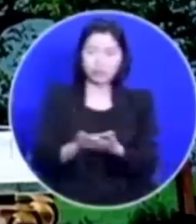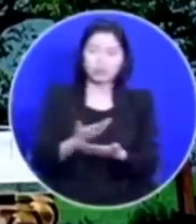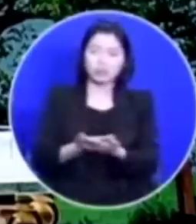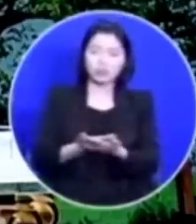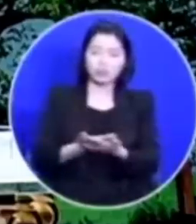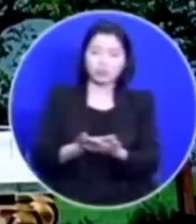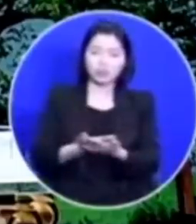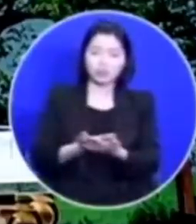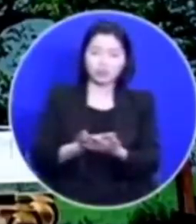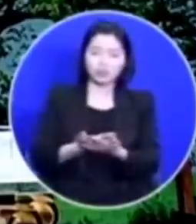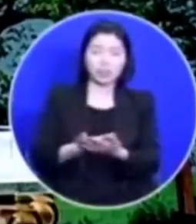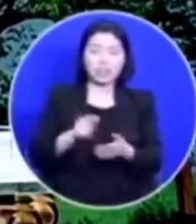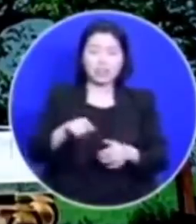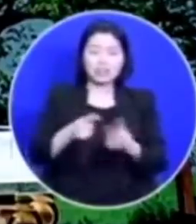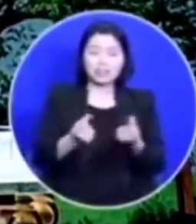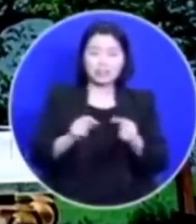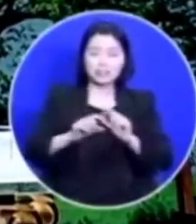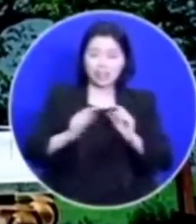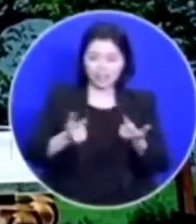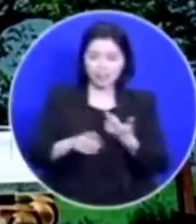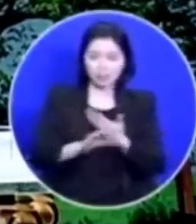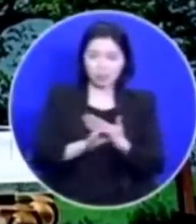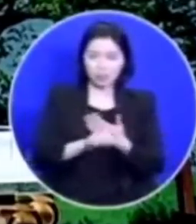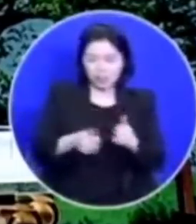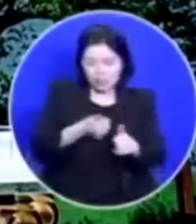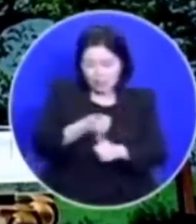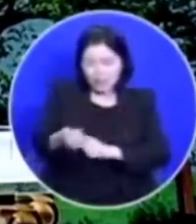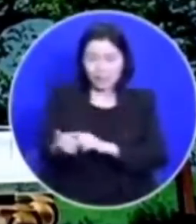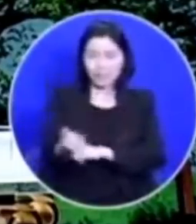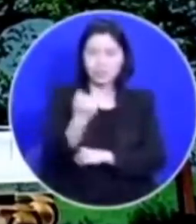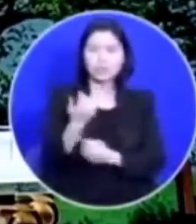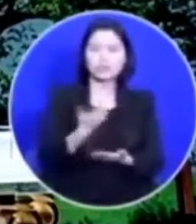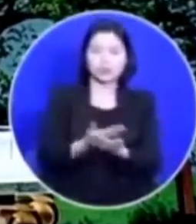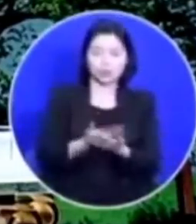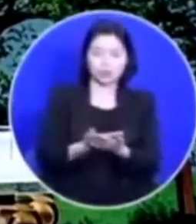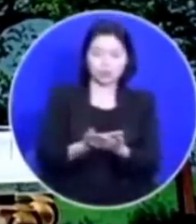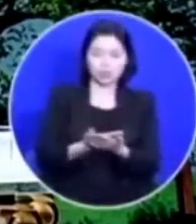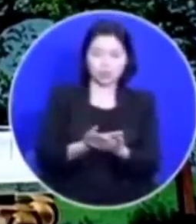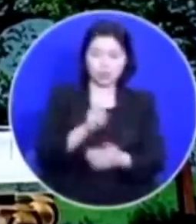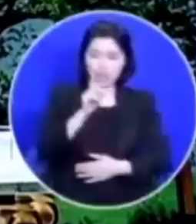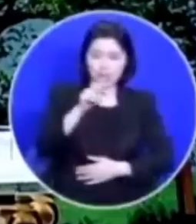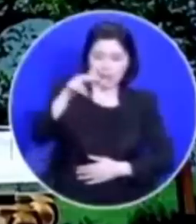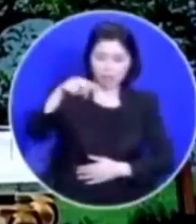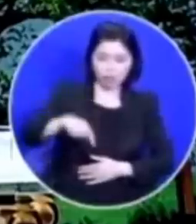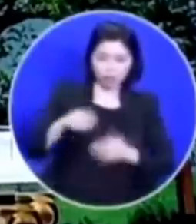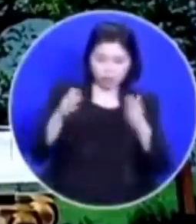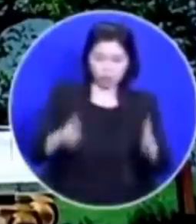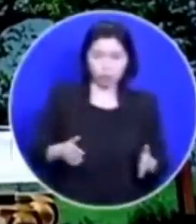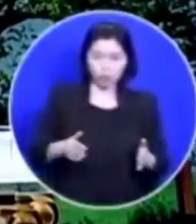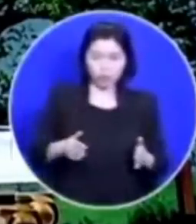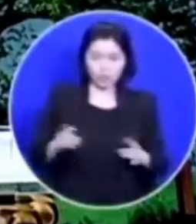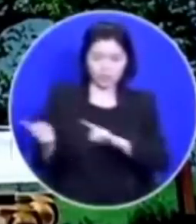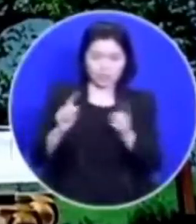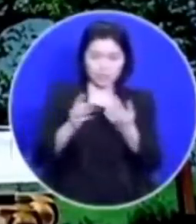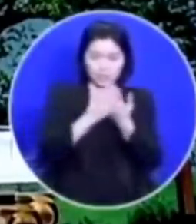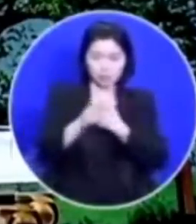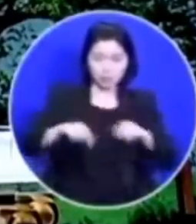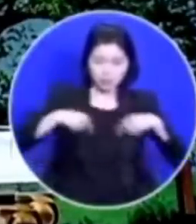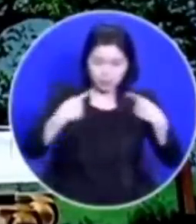이길 힘을 주세요 그리고 한 주간 동안 집회를 참석을 했는데 금요일 새벽에